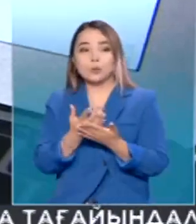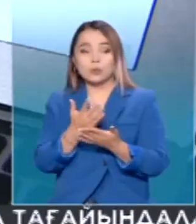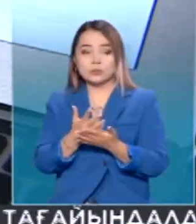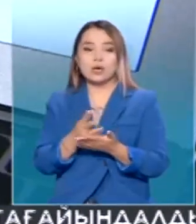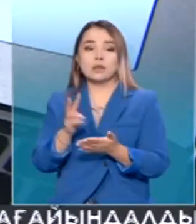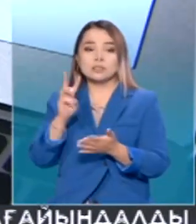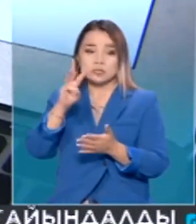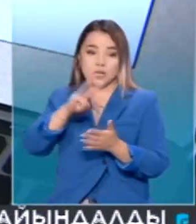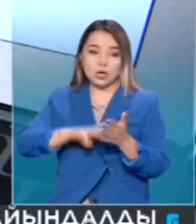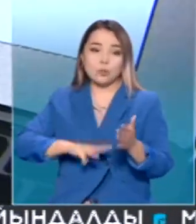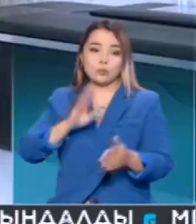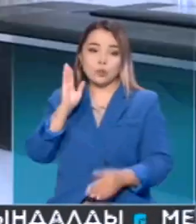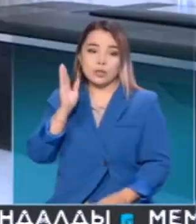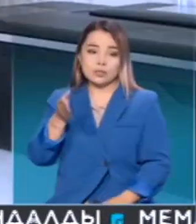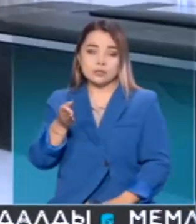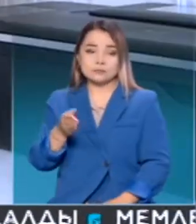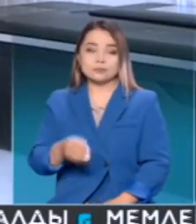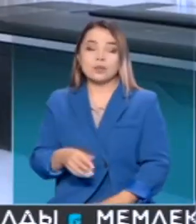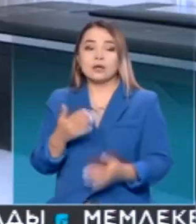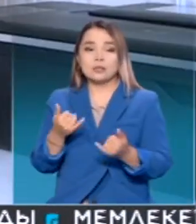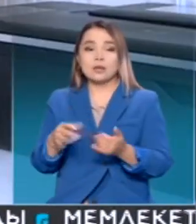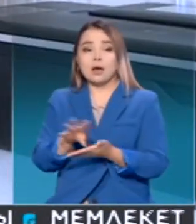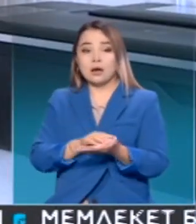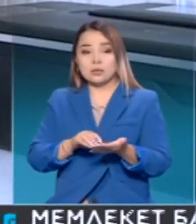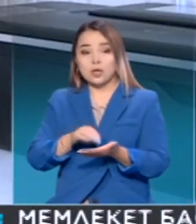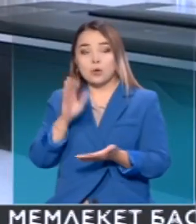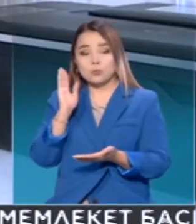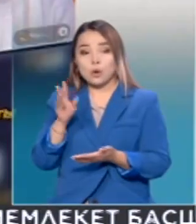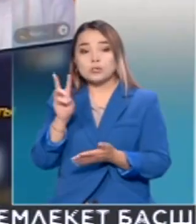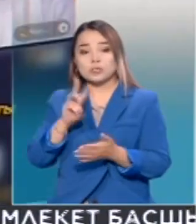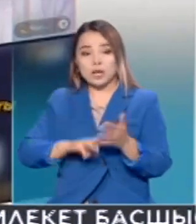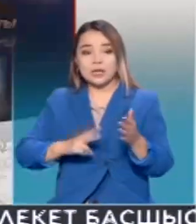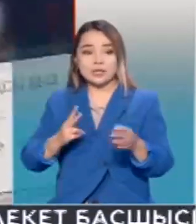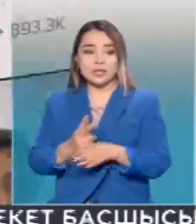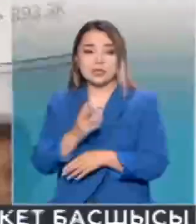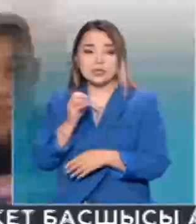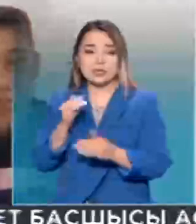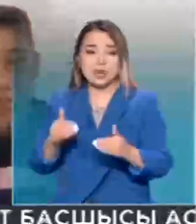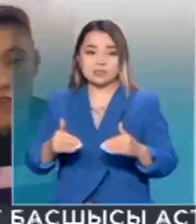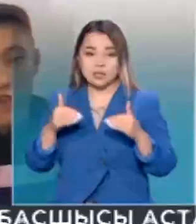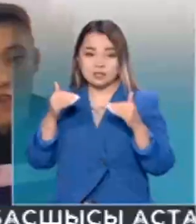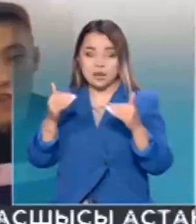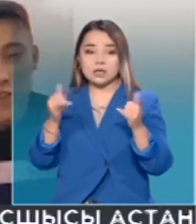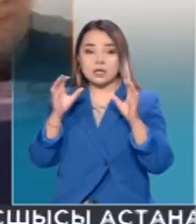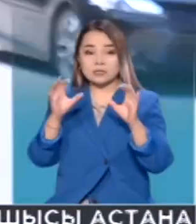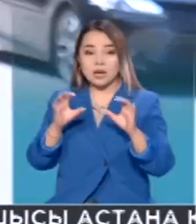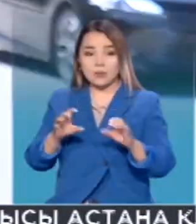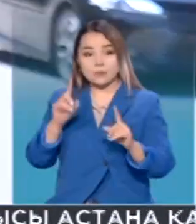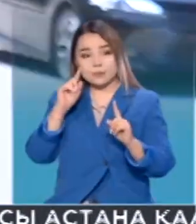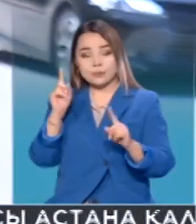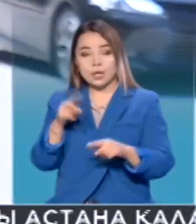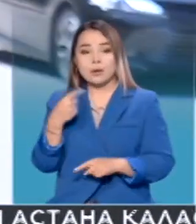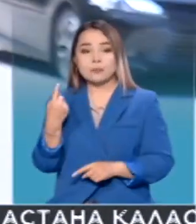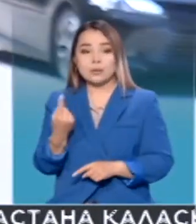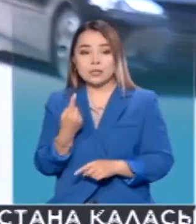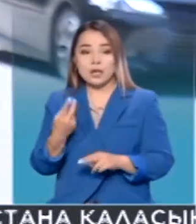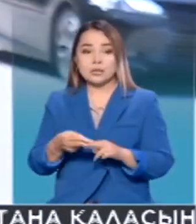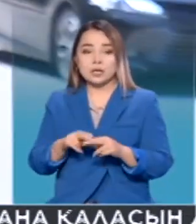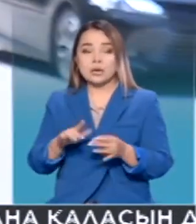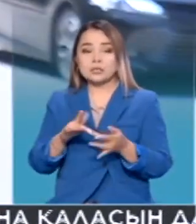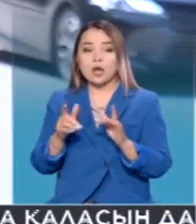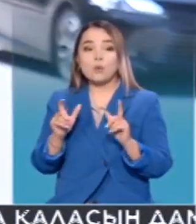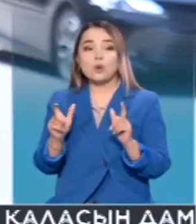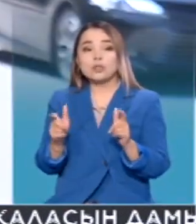көрсеткіш мөлшерінде айыппұл салынады. Әрекеті қайталанса, айыппұл екі есе артады. Бұл заң бір белгілі бір әлеуметтік